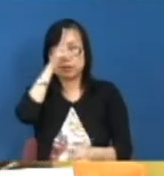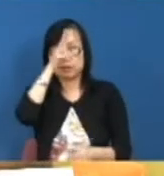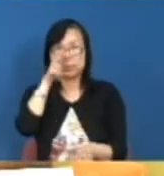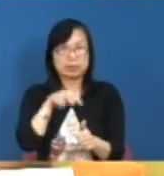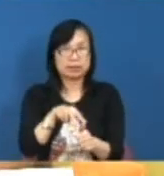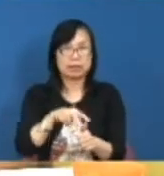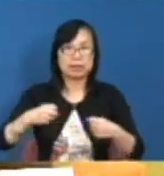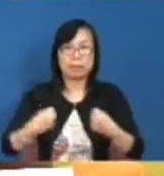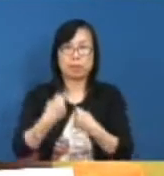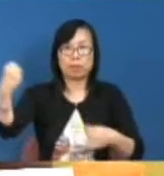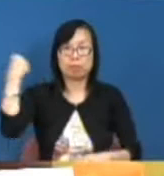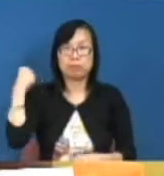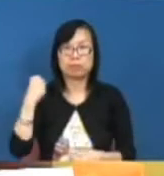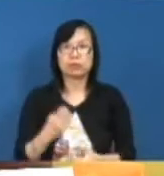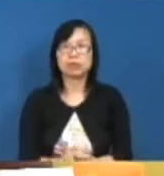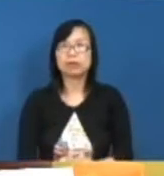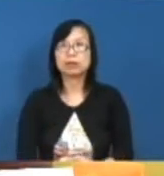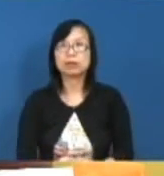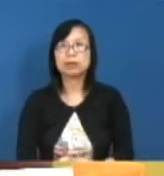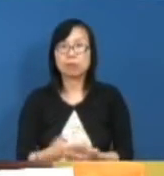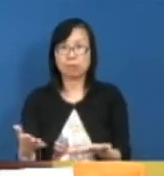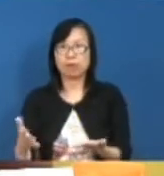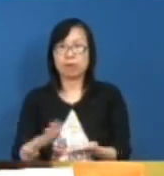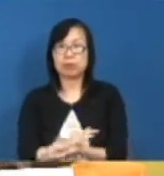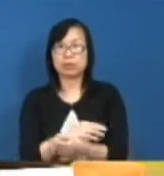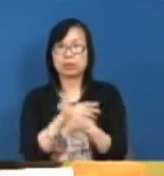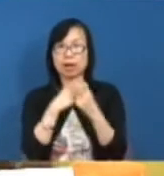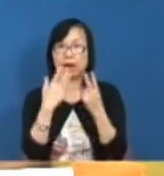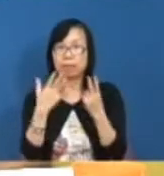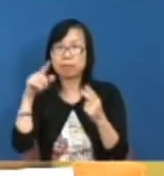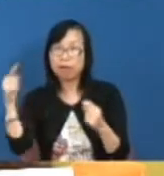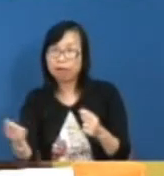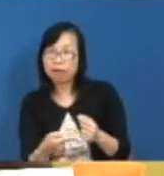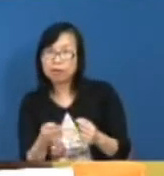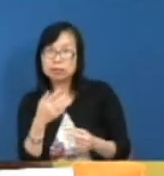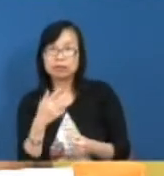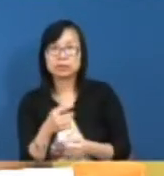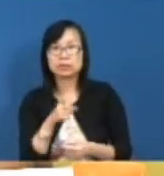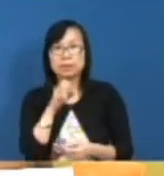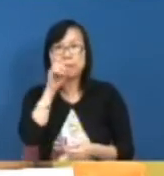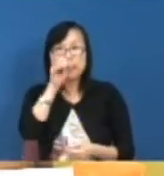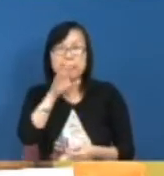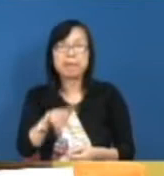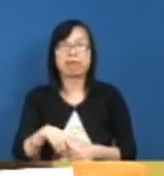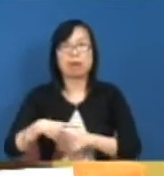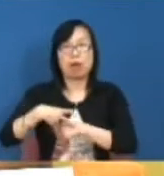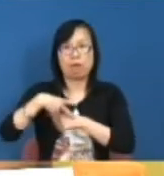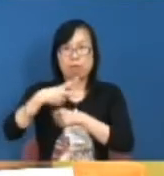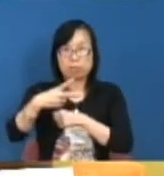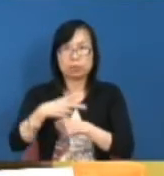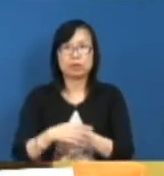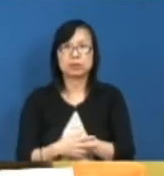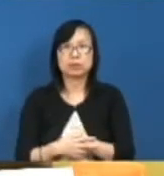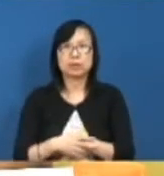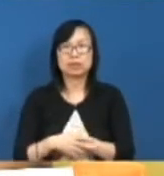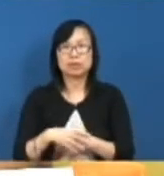奪我哋嘅投票權。而家哦，我哋20幾萬人出嚟，佢又哦要諮詢，諮詢兩場。第一場已經鬧大交，第二